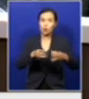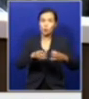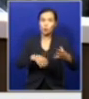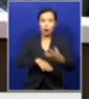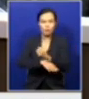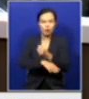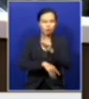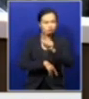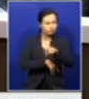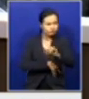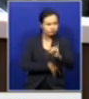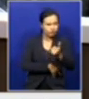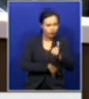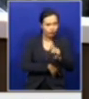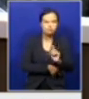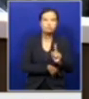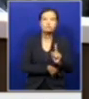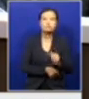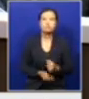ค่ะ